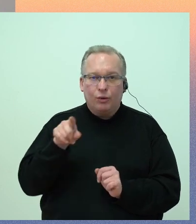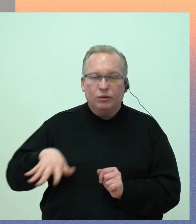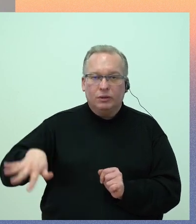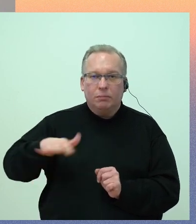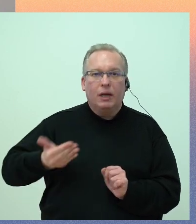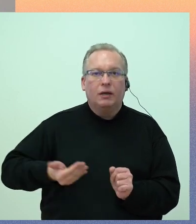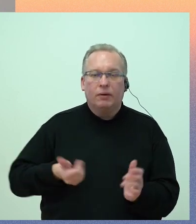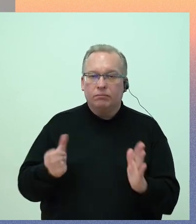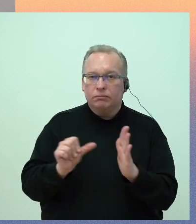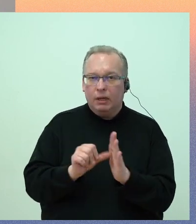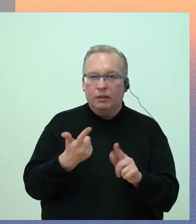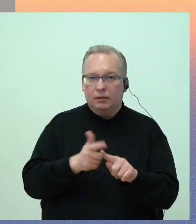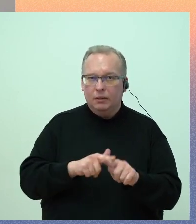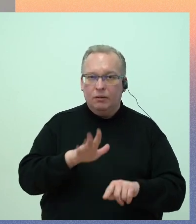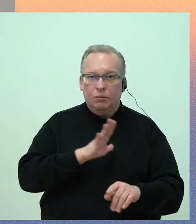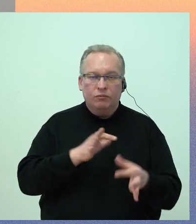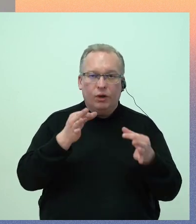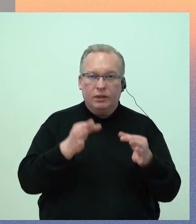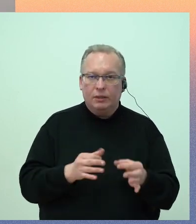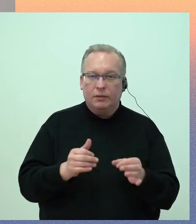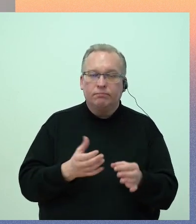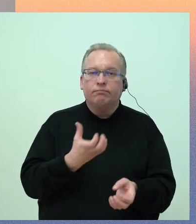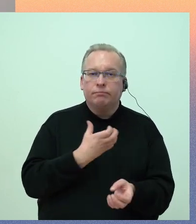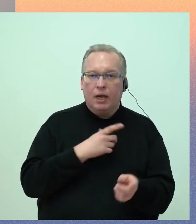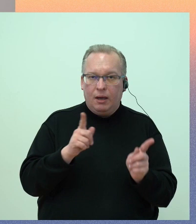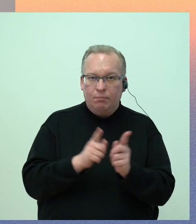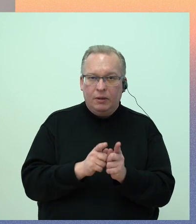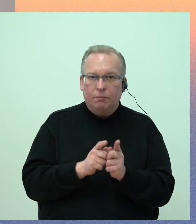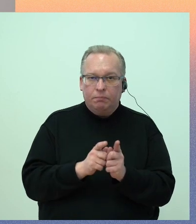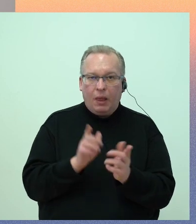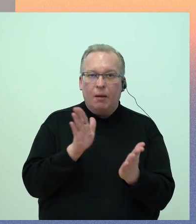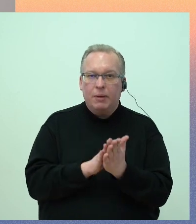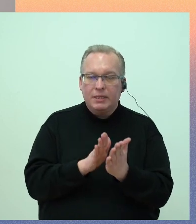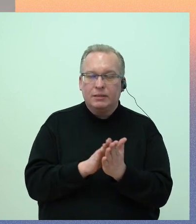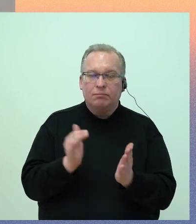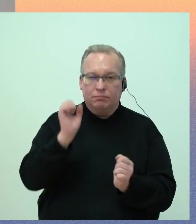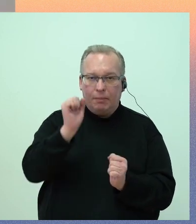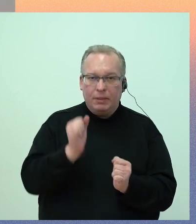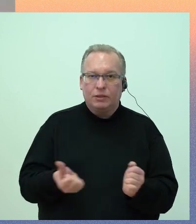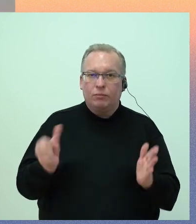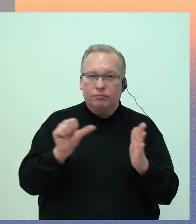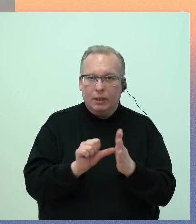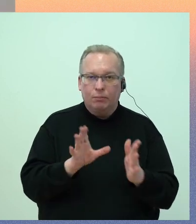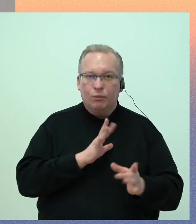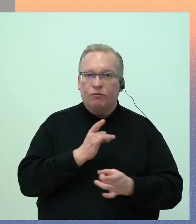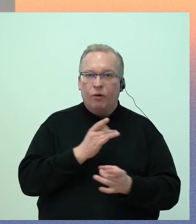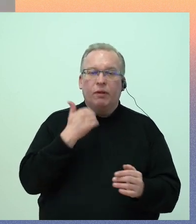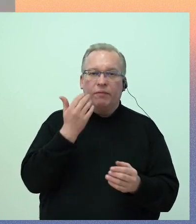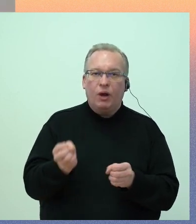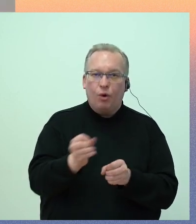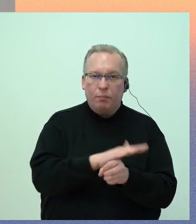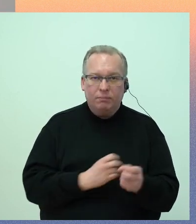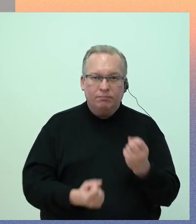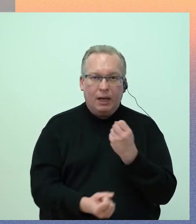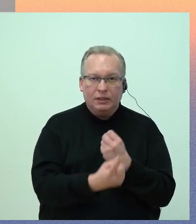gyventojai dalyvavo, nes tai iš tiesų buvo precedento neturintis diplomatinis renginys. Deja, po to buvo pandemija,